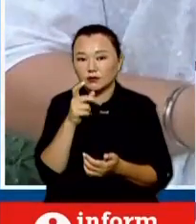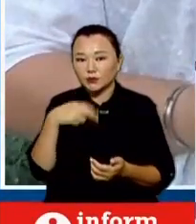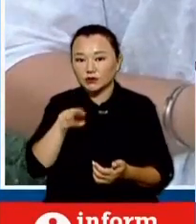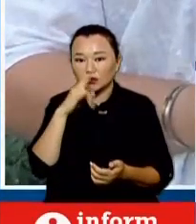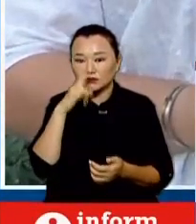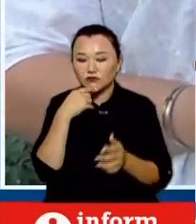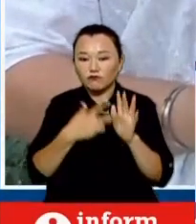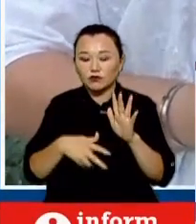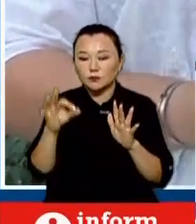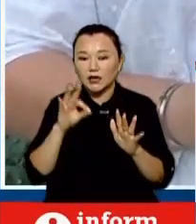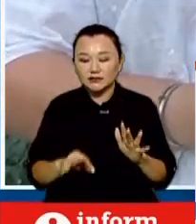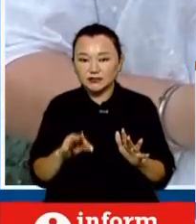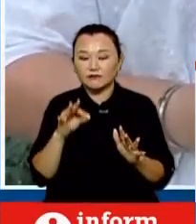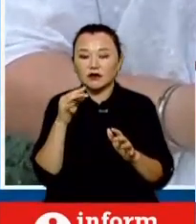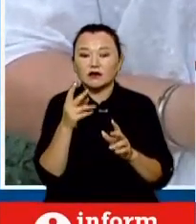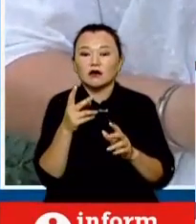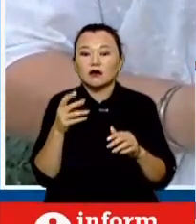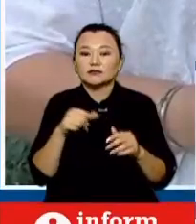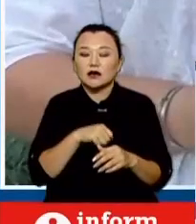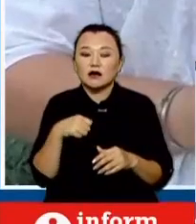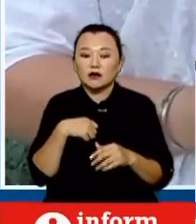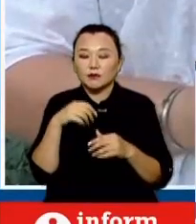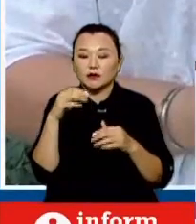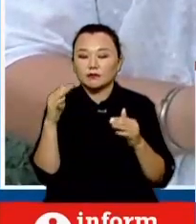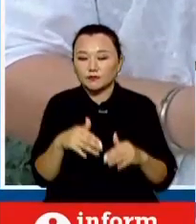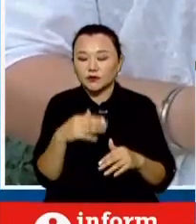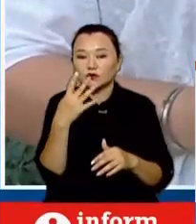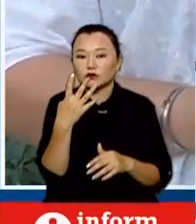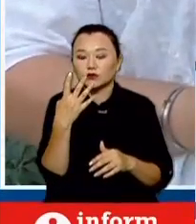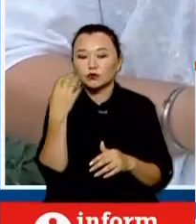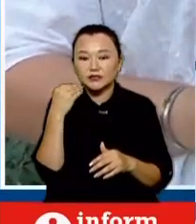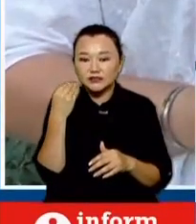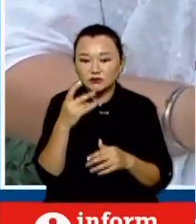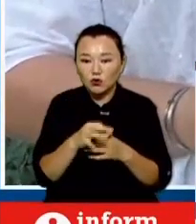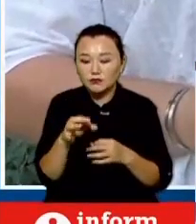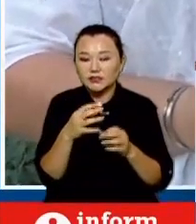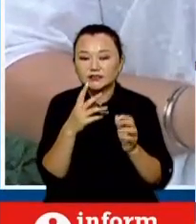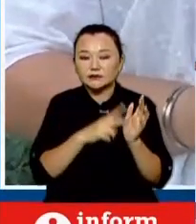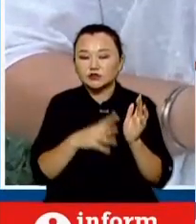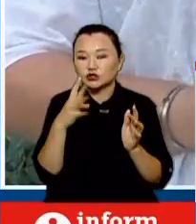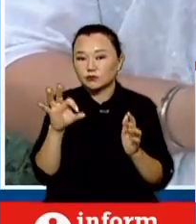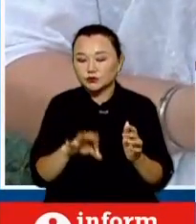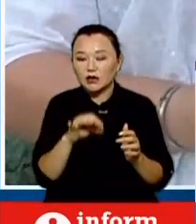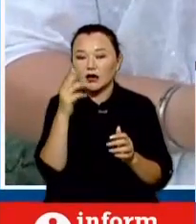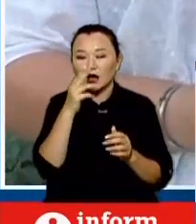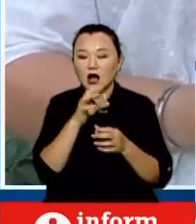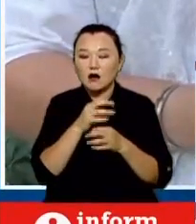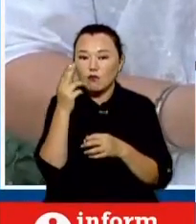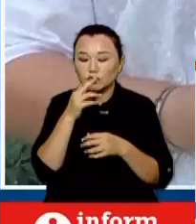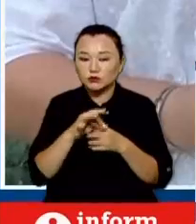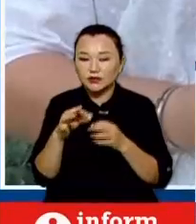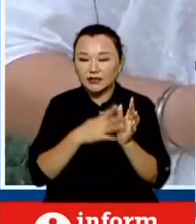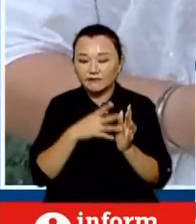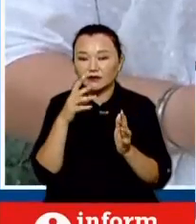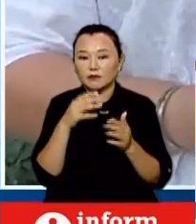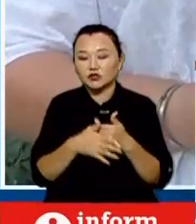на 80%. В тройке антилидеров также оказались Туркестанская область – плюс 74% и Акмолинская, где рис подорожал почти